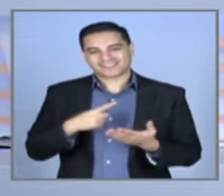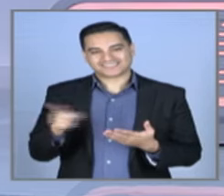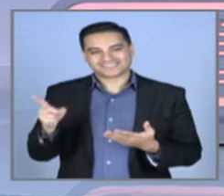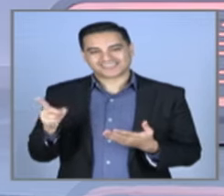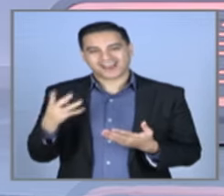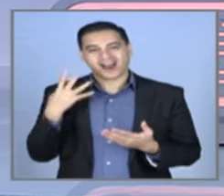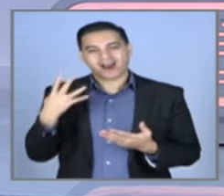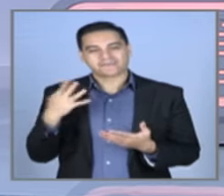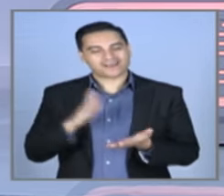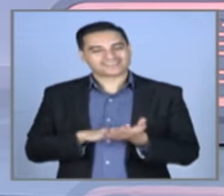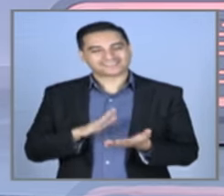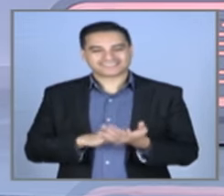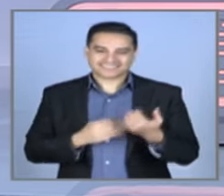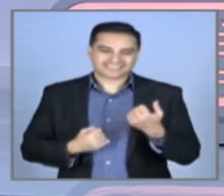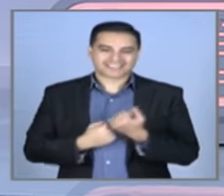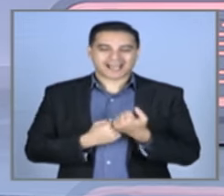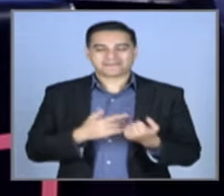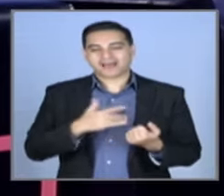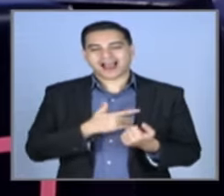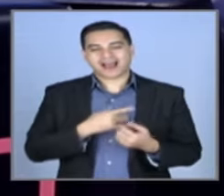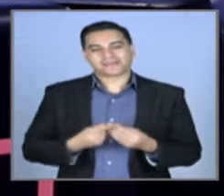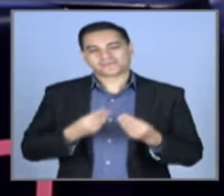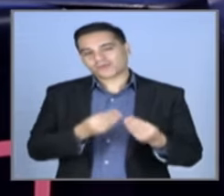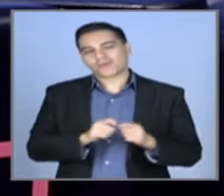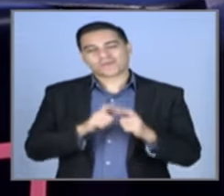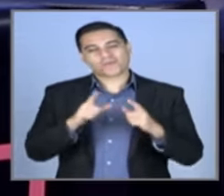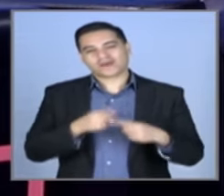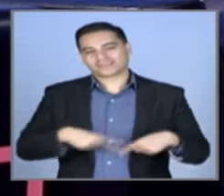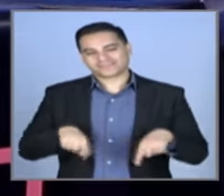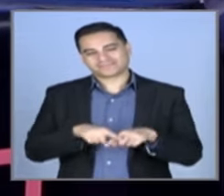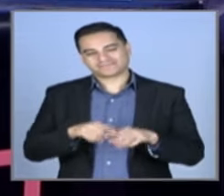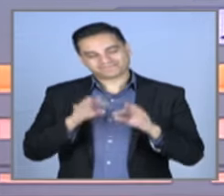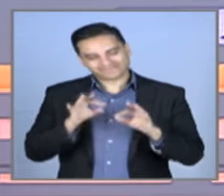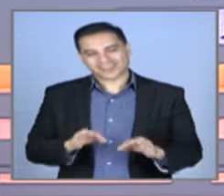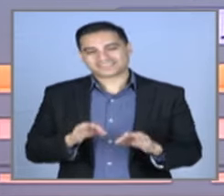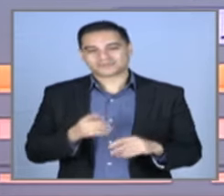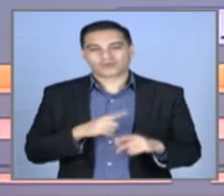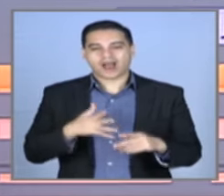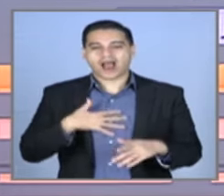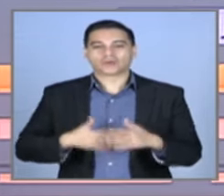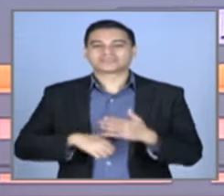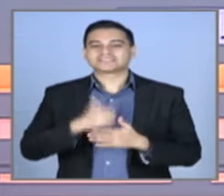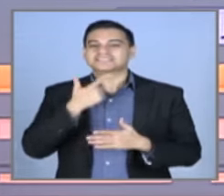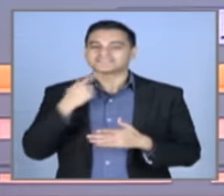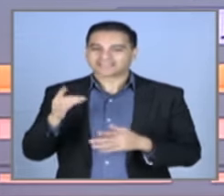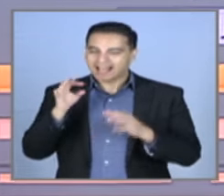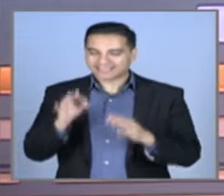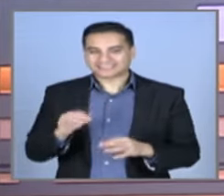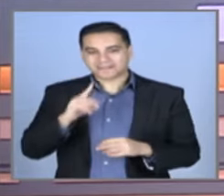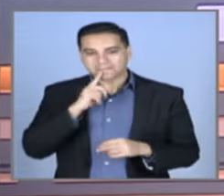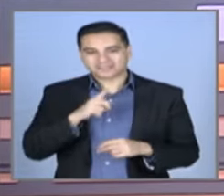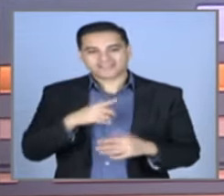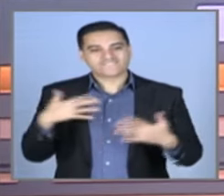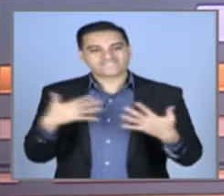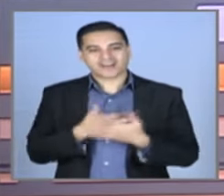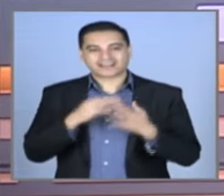الأربعة الابتسامة من ألبوم واضحة قدامنا كلنا، يعني هم نفسهم يكسبوا ده أكيد، ولكن